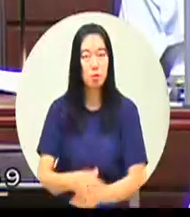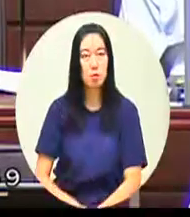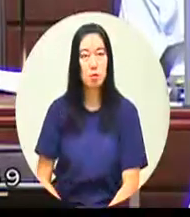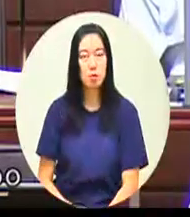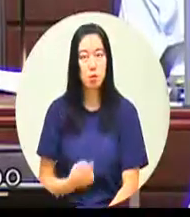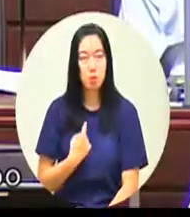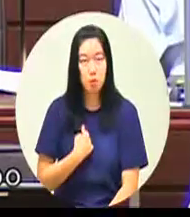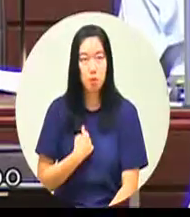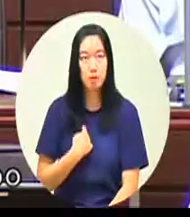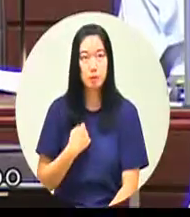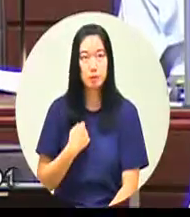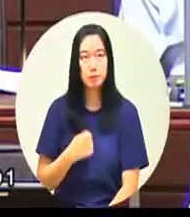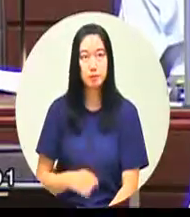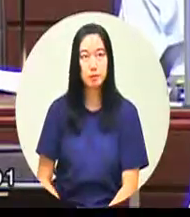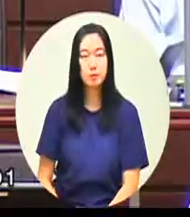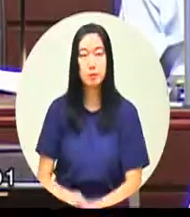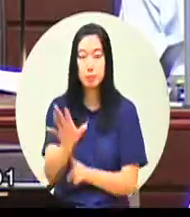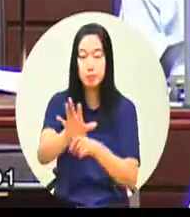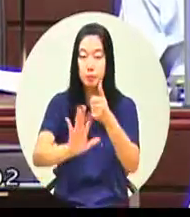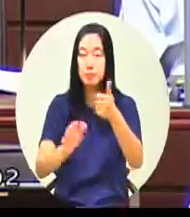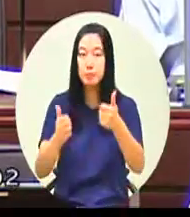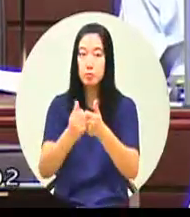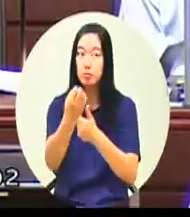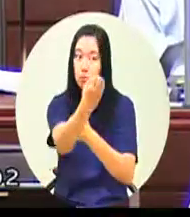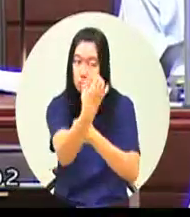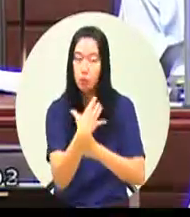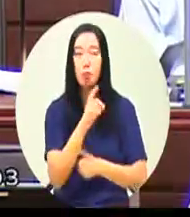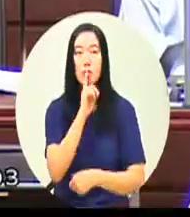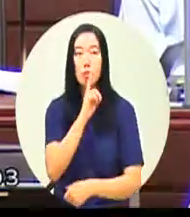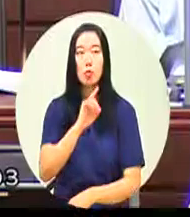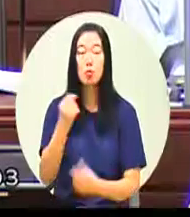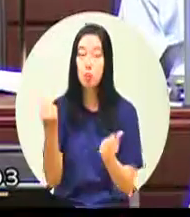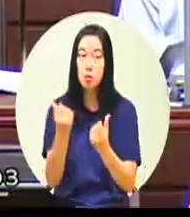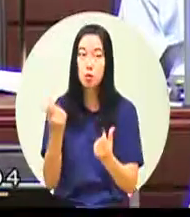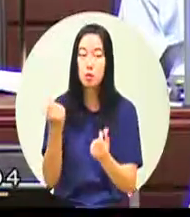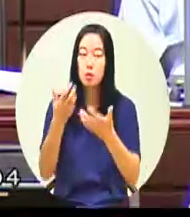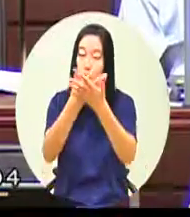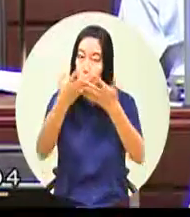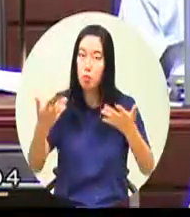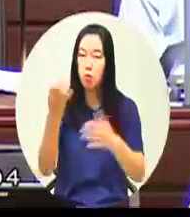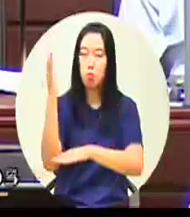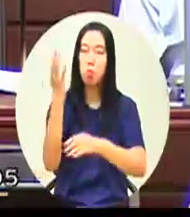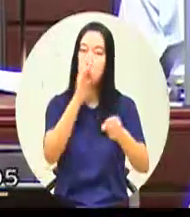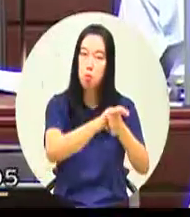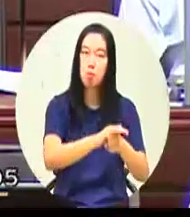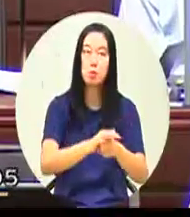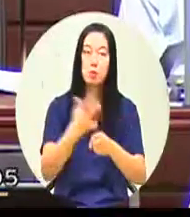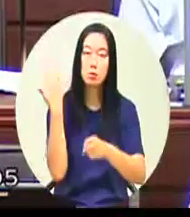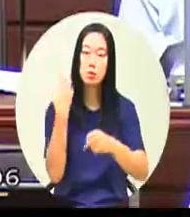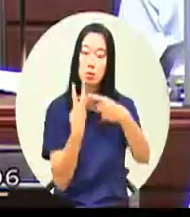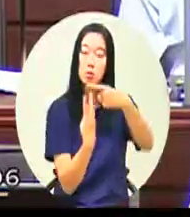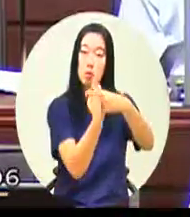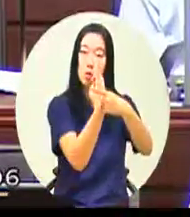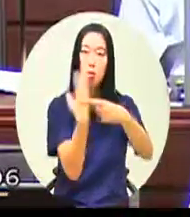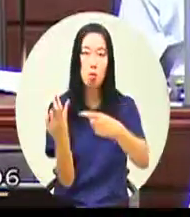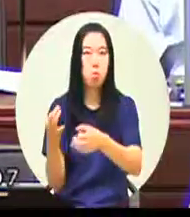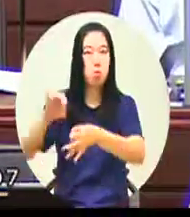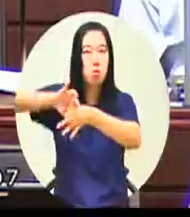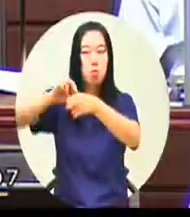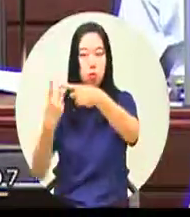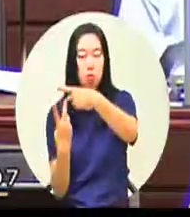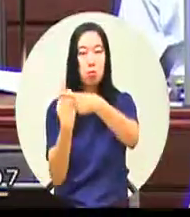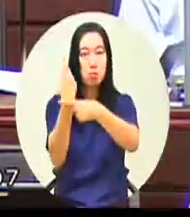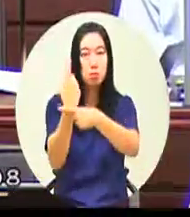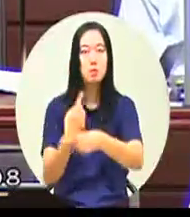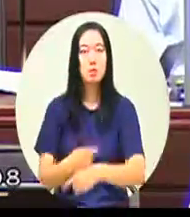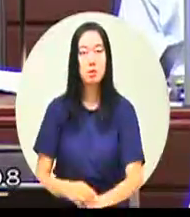到农委会呢一个善意的回应，所以说包括我们的网子的补助，从以前的三分之一提升到二分之一。 好，局